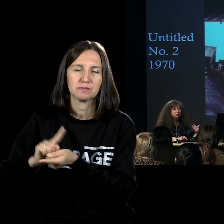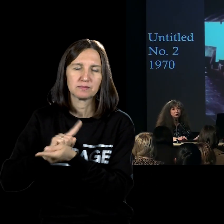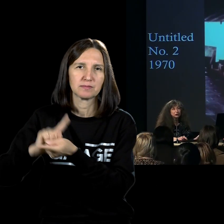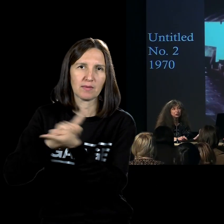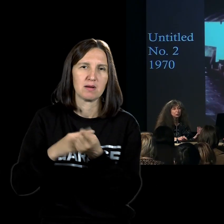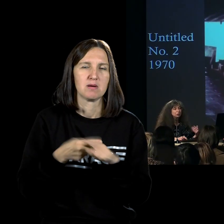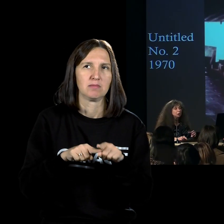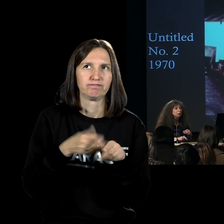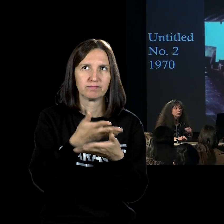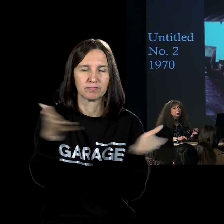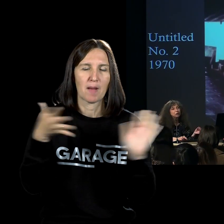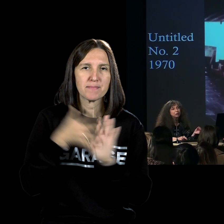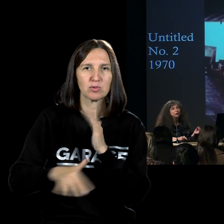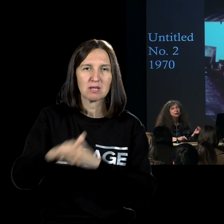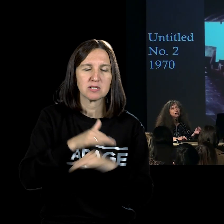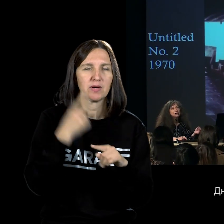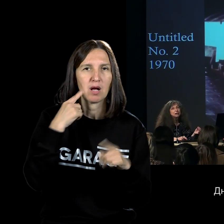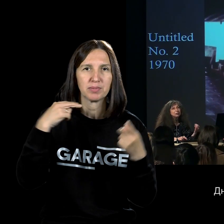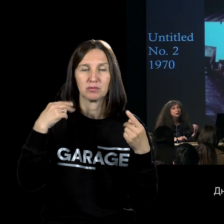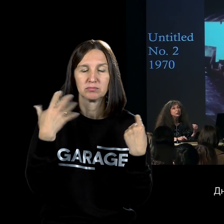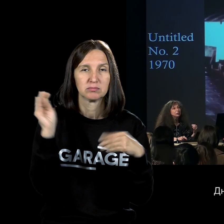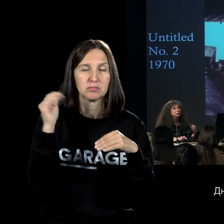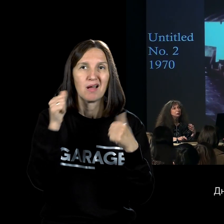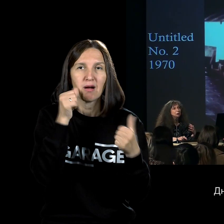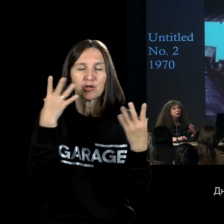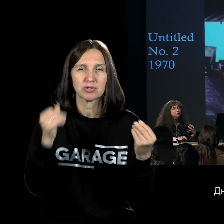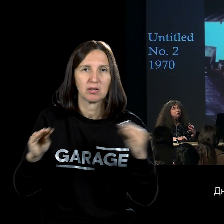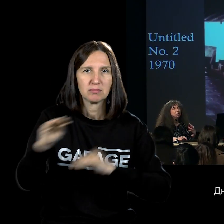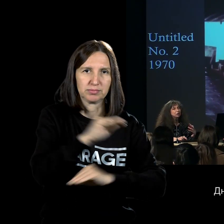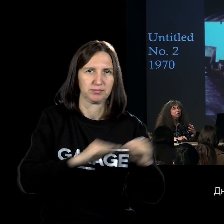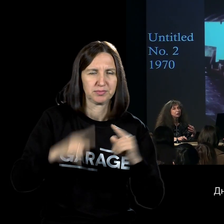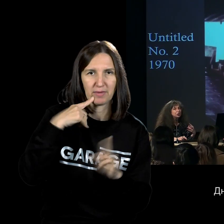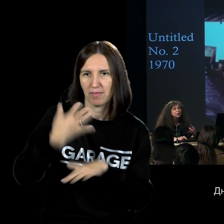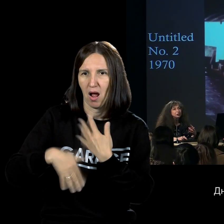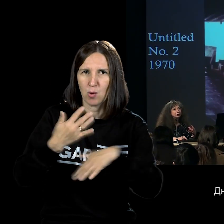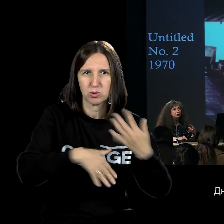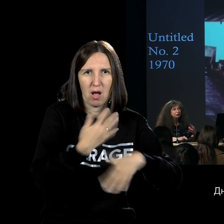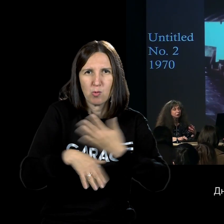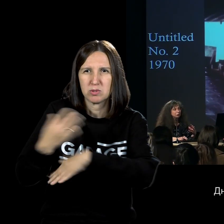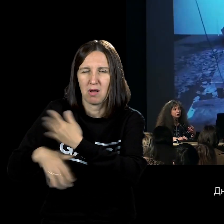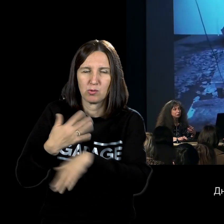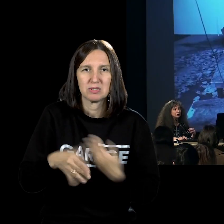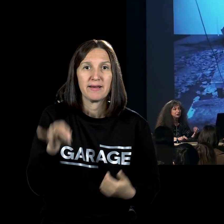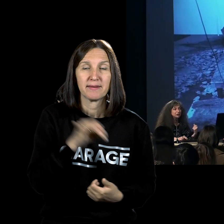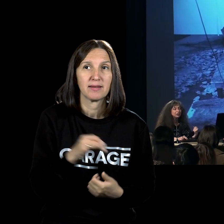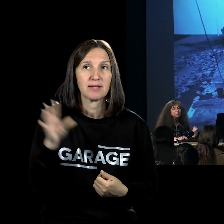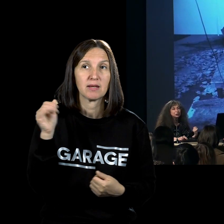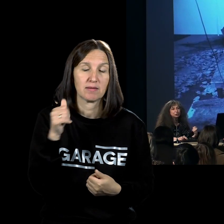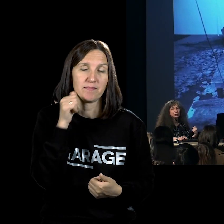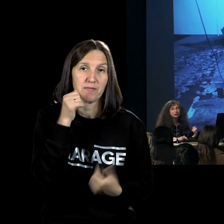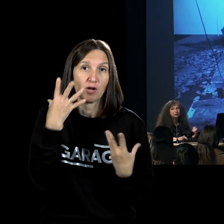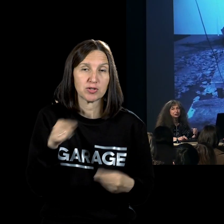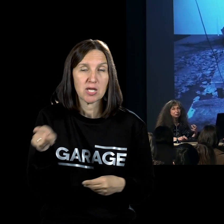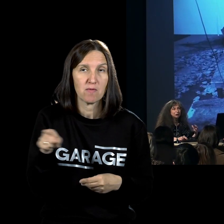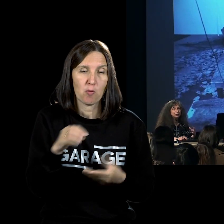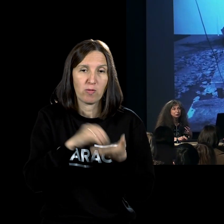когда он делал эту работу, он вел дневник, и дневник этот был в том числе про отвращение, которое он к этому испытывал, про физиологизм,